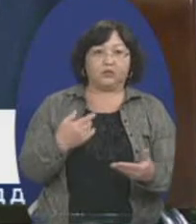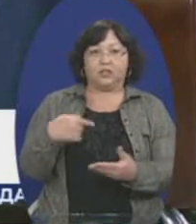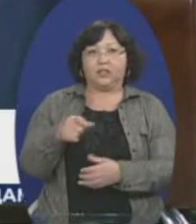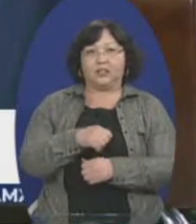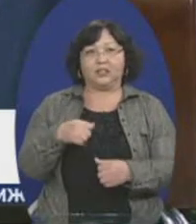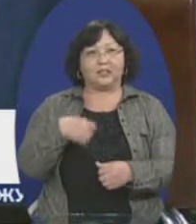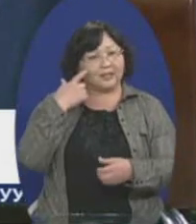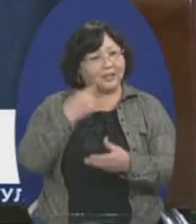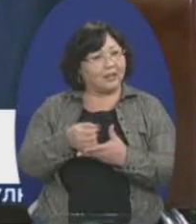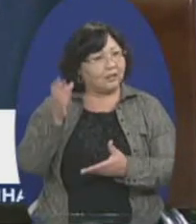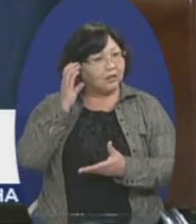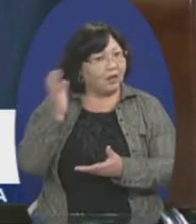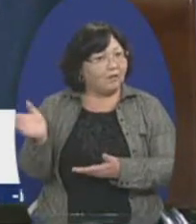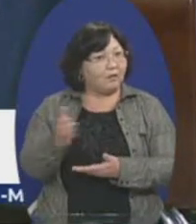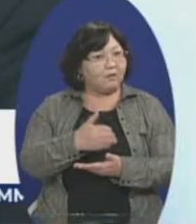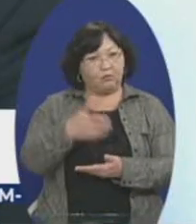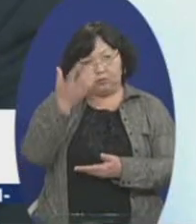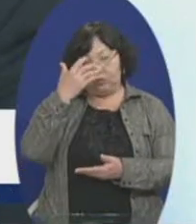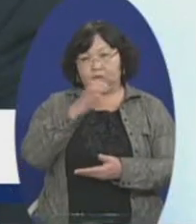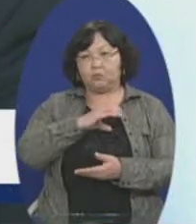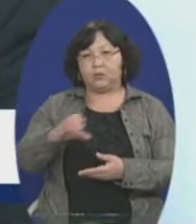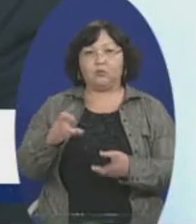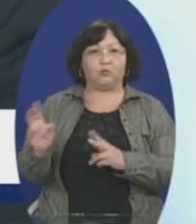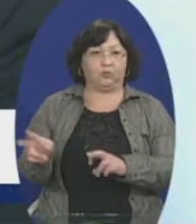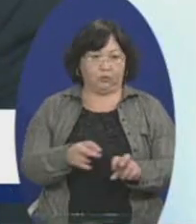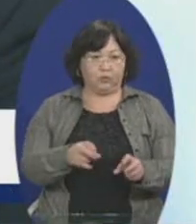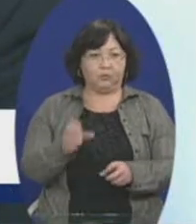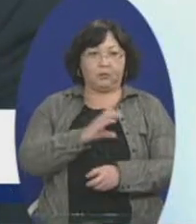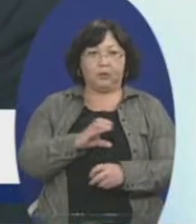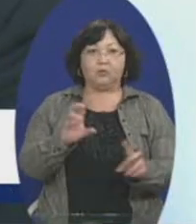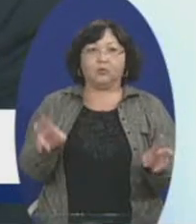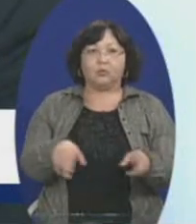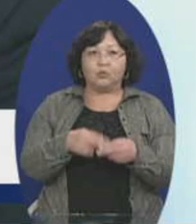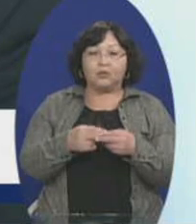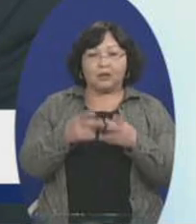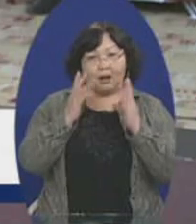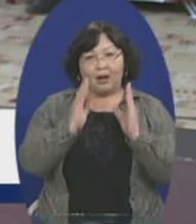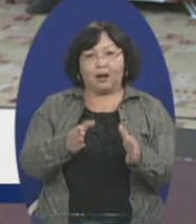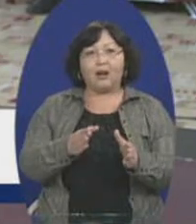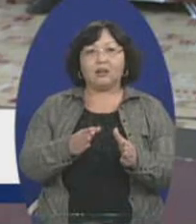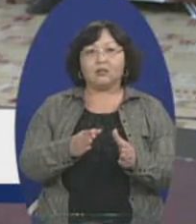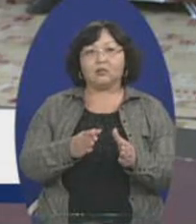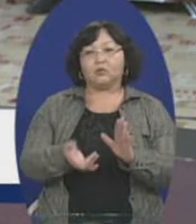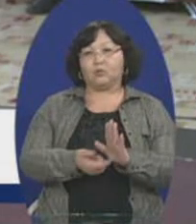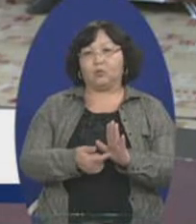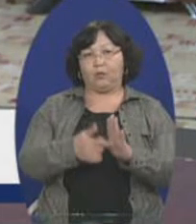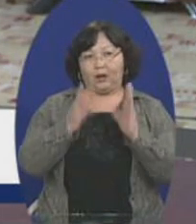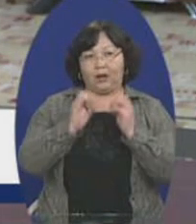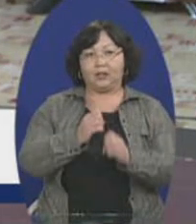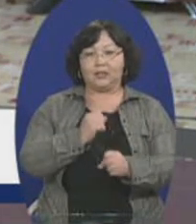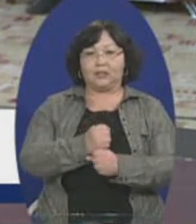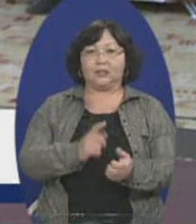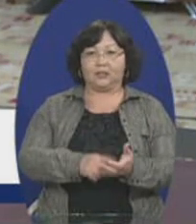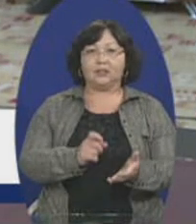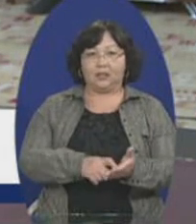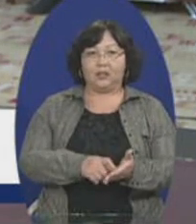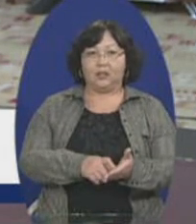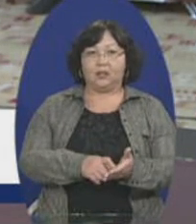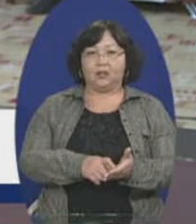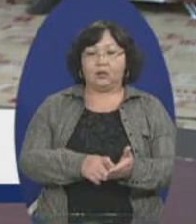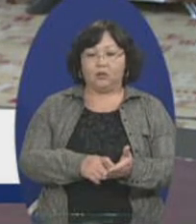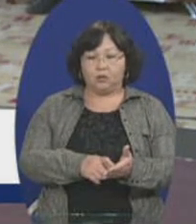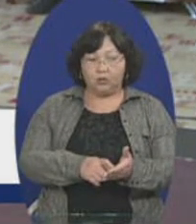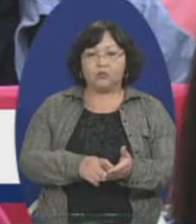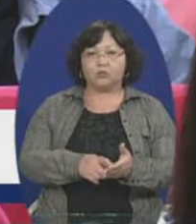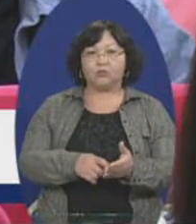саналыг тусгах, төрийн байгууллагууд болон судалгааны байгууллагуудын дүгнэлтийг авч үзэх гээд улс хуртаа хандах ёстой. Өөрөөр хэлбэл бүх талын